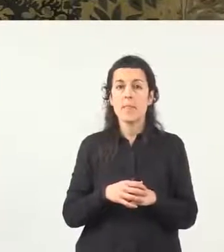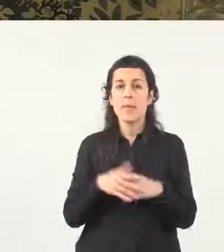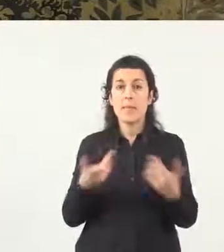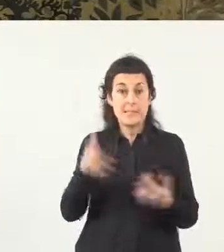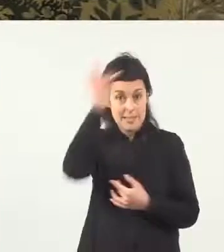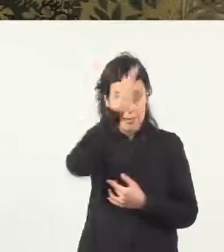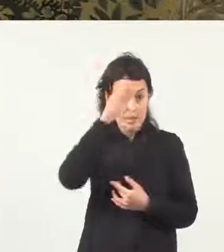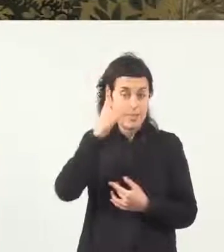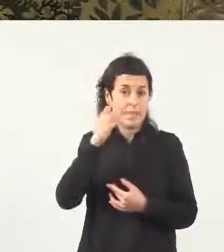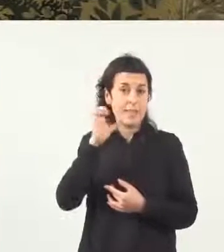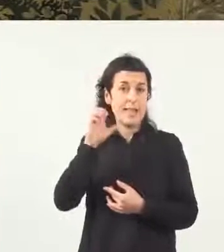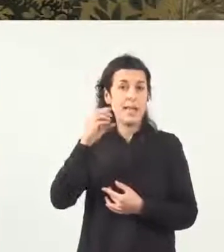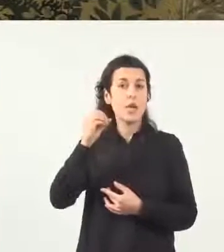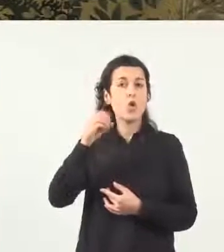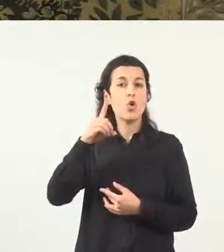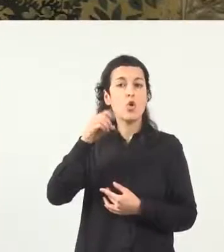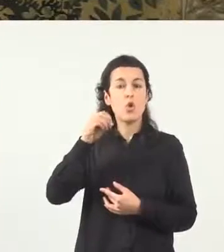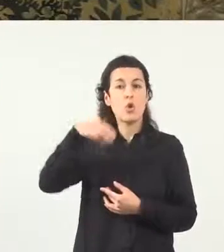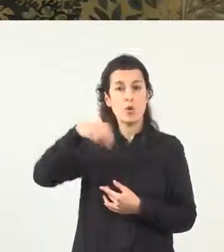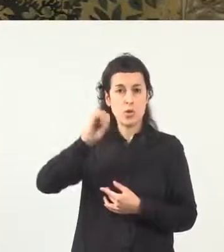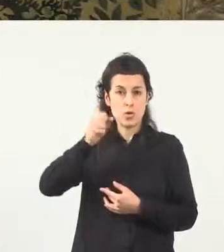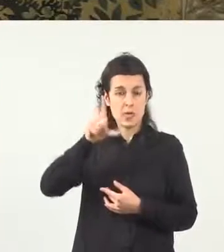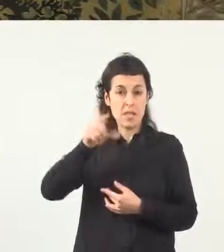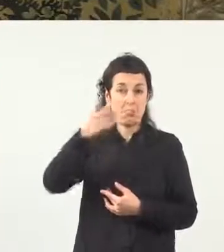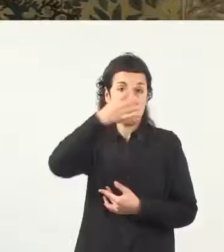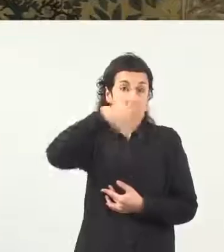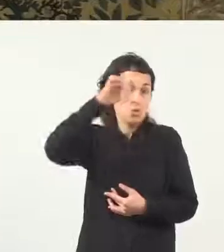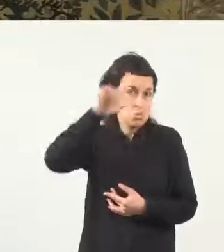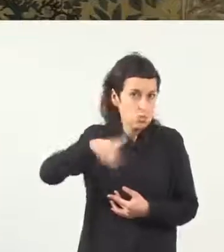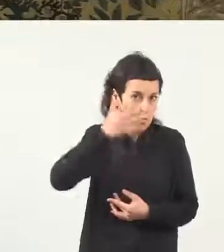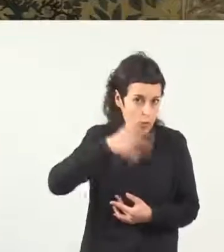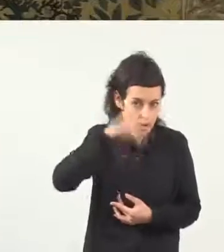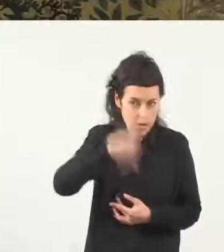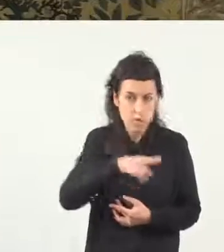teoria dekolonialaren gaia, ez dakit hemen zaudeten guztiok entzun duzue, baina hau da,